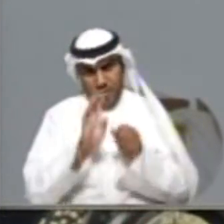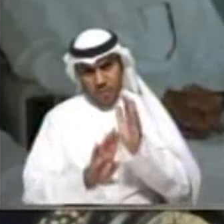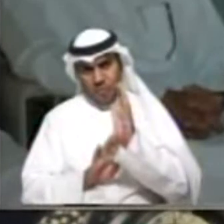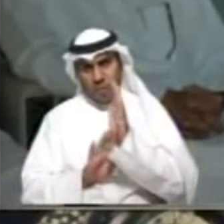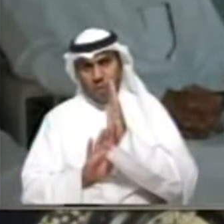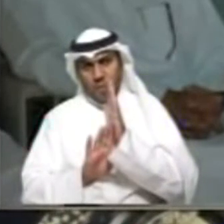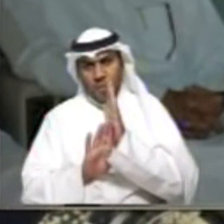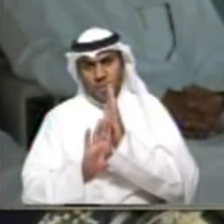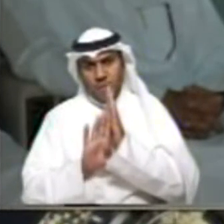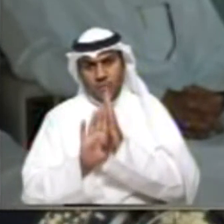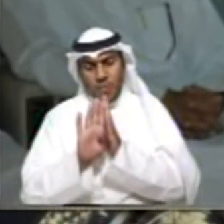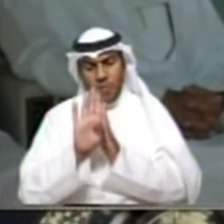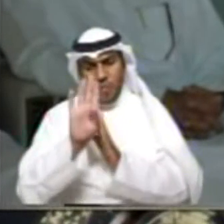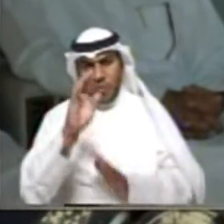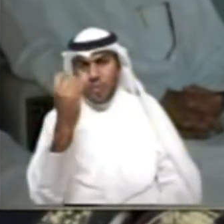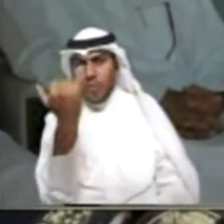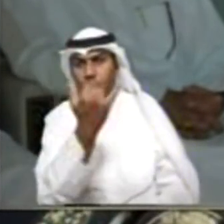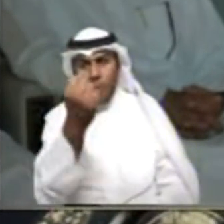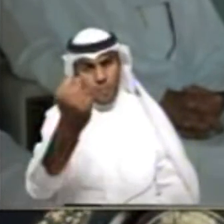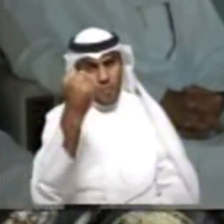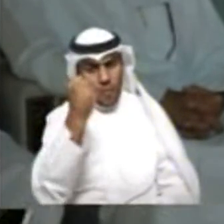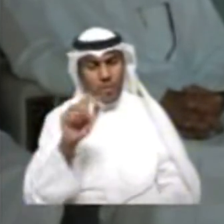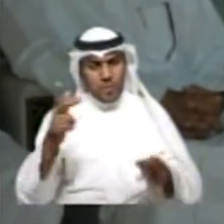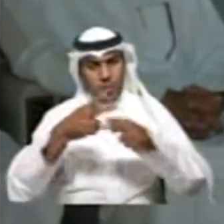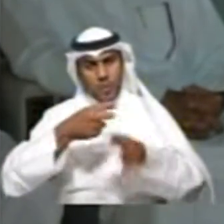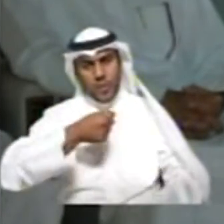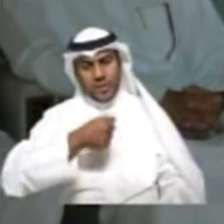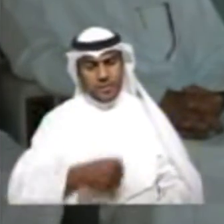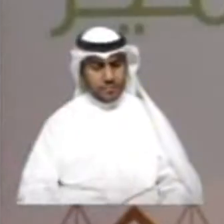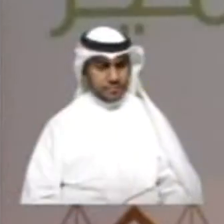التميز في العمل المؤسسي. عايشة المديني، تلفزيون دولة الكويت.